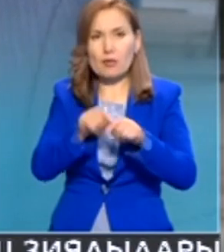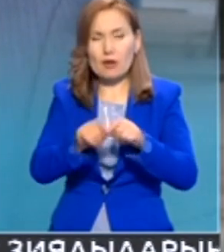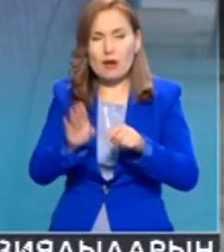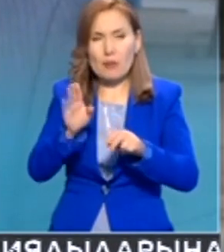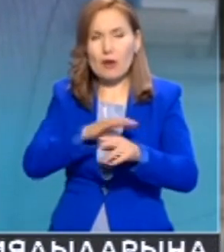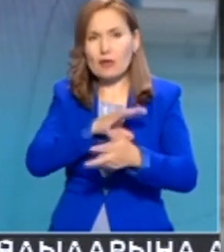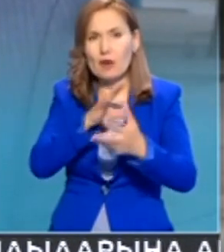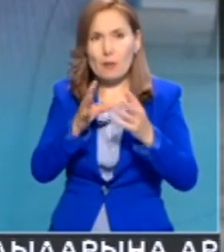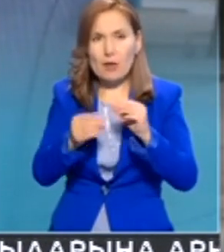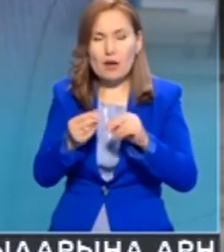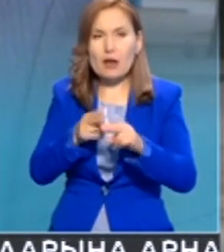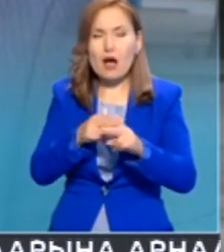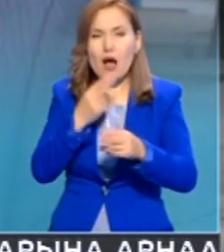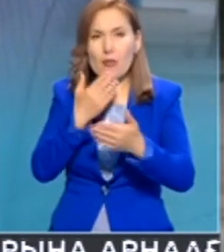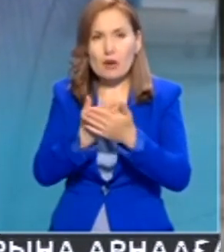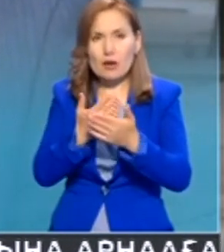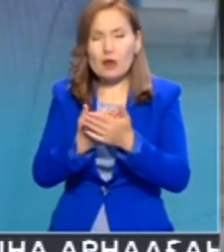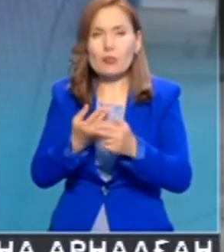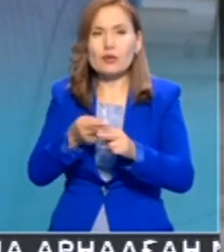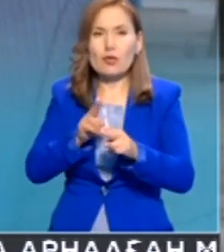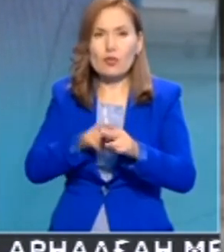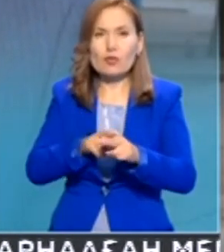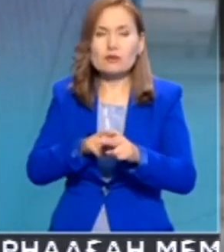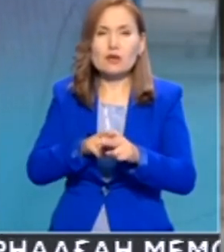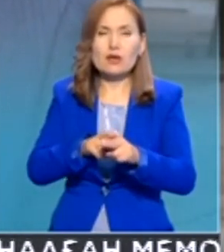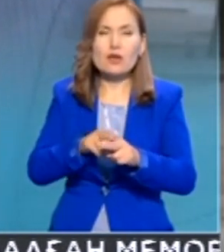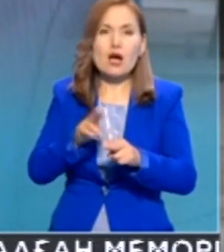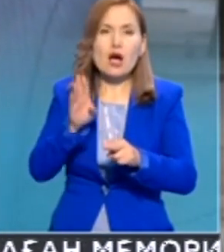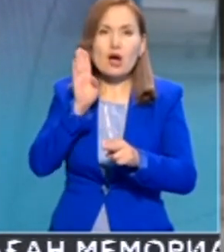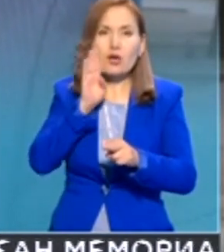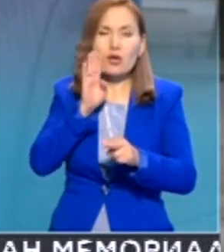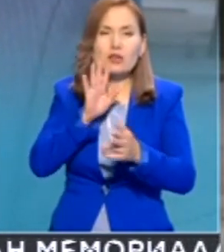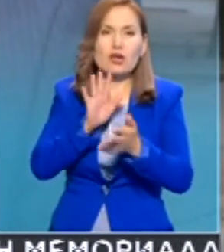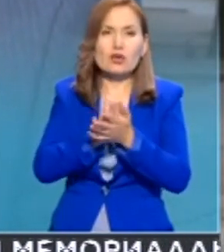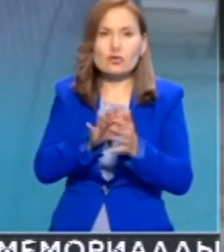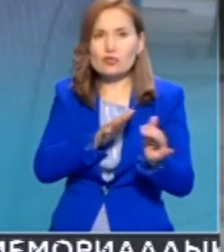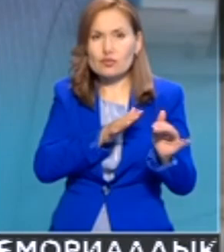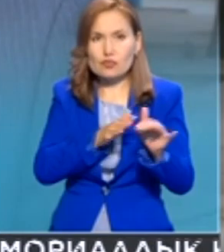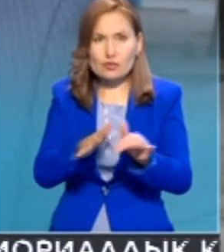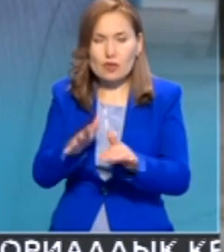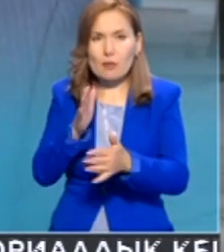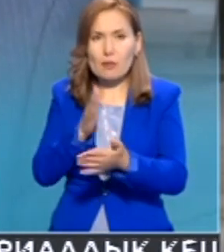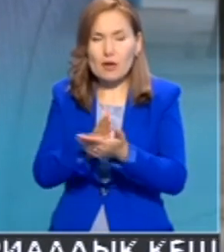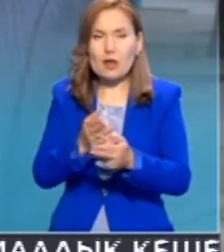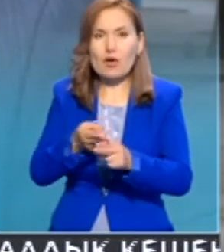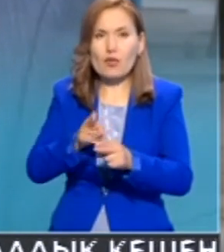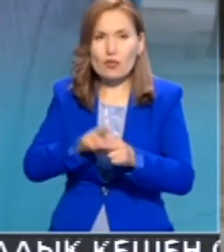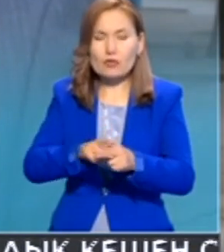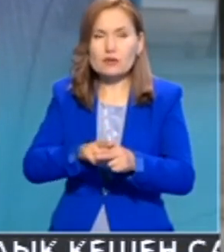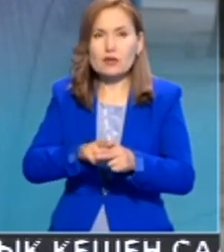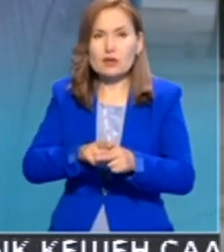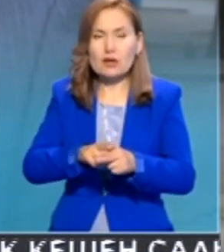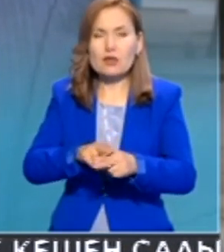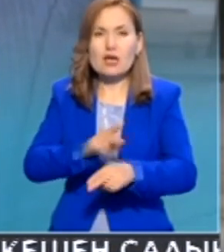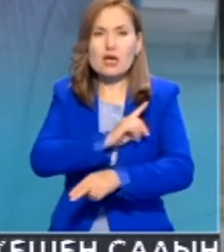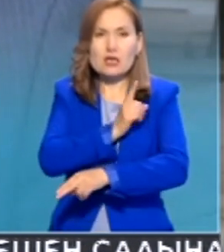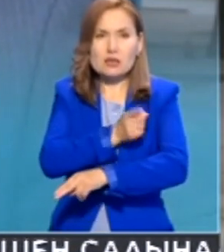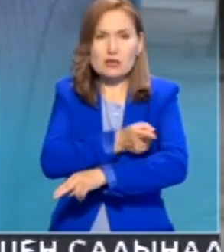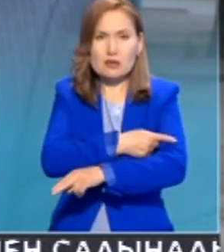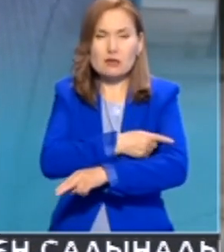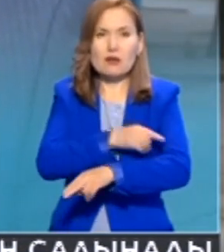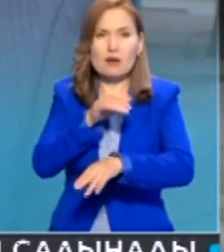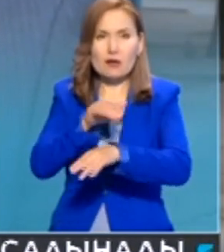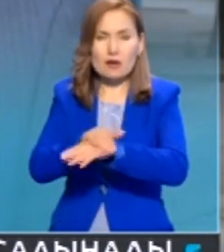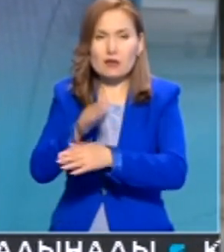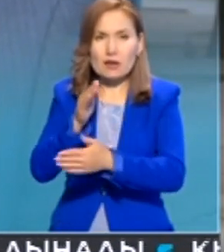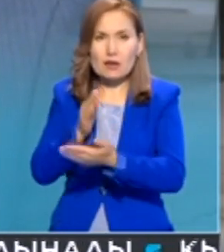ішінде барлық көрсеткіштер бойынша оның жаңа ластанған суының ішінде көрсеткіші өте биік. Ана